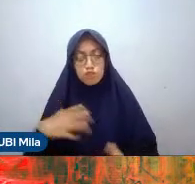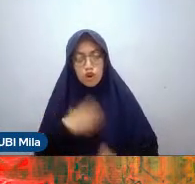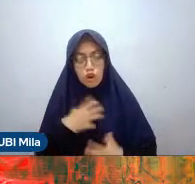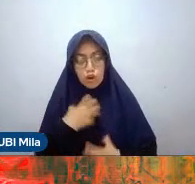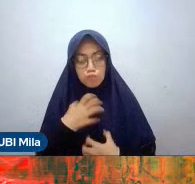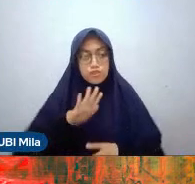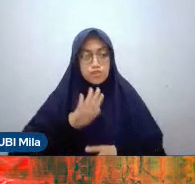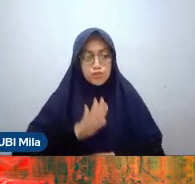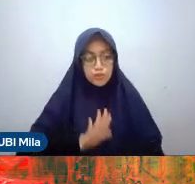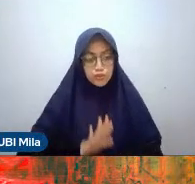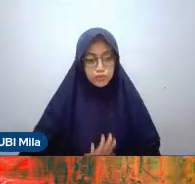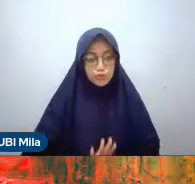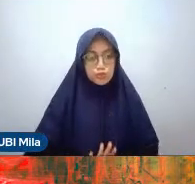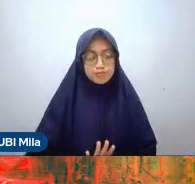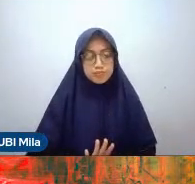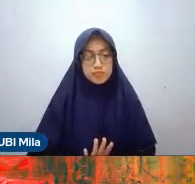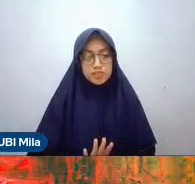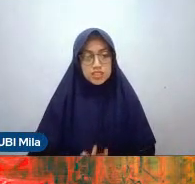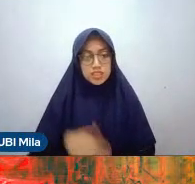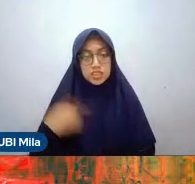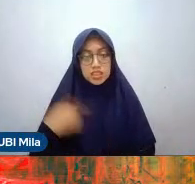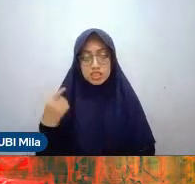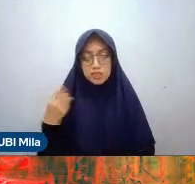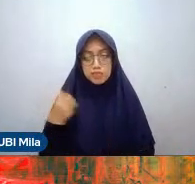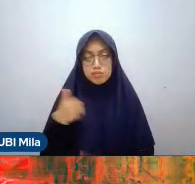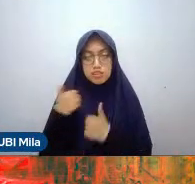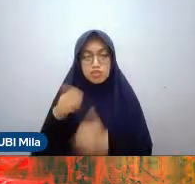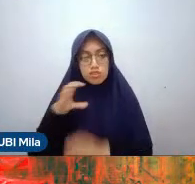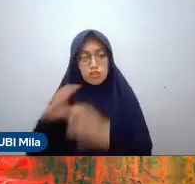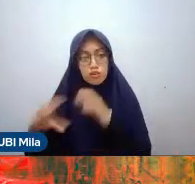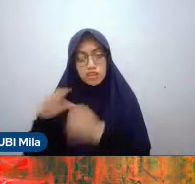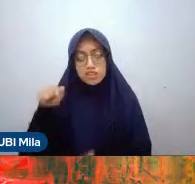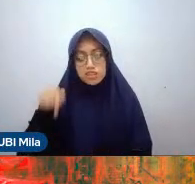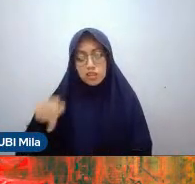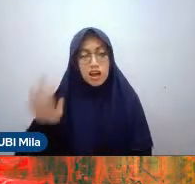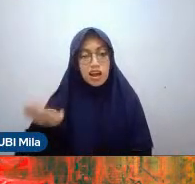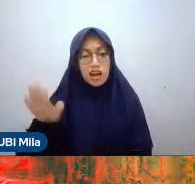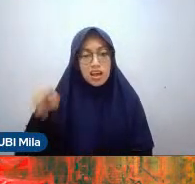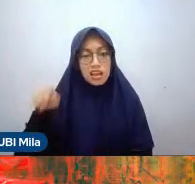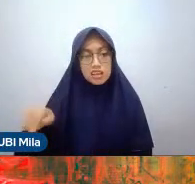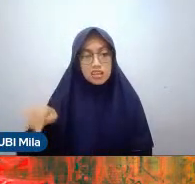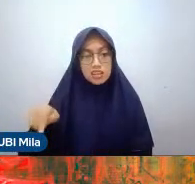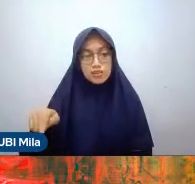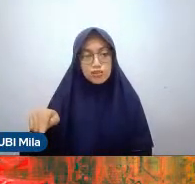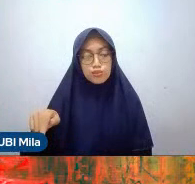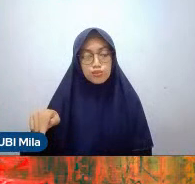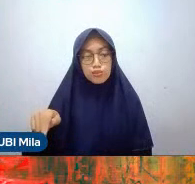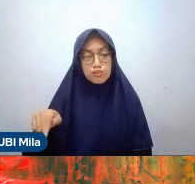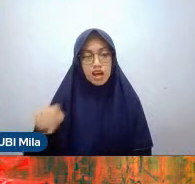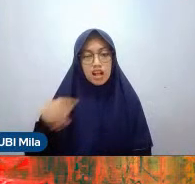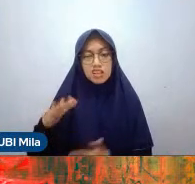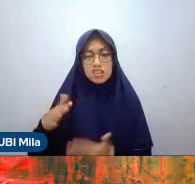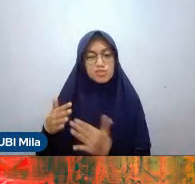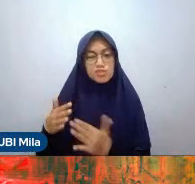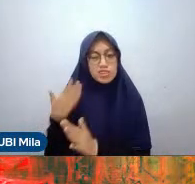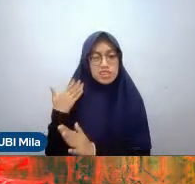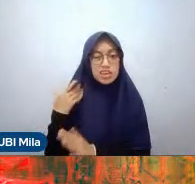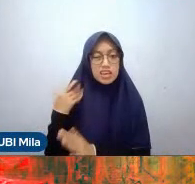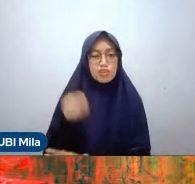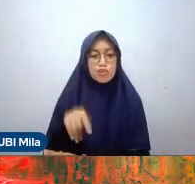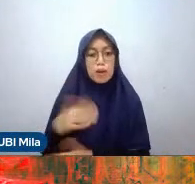bisa melakukan komunikasi dengan anak. Nah, hal-hal yang harus dihindari oleh orang tua adalah yang pertama